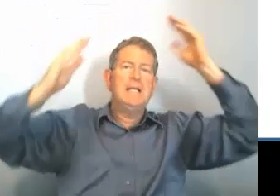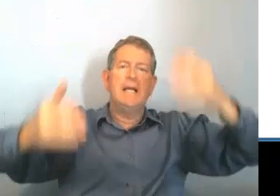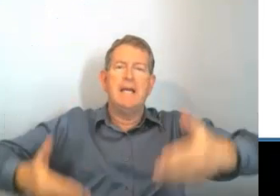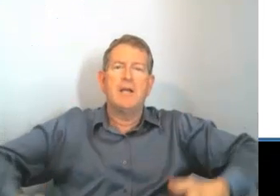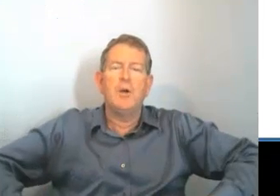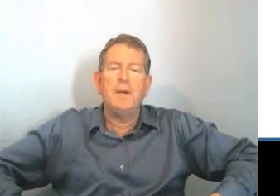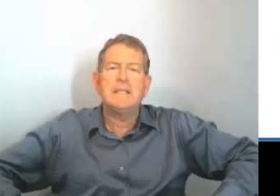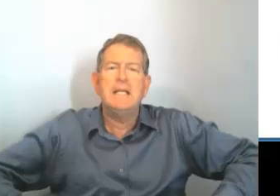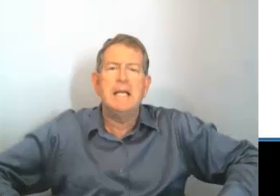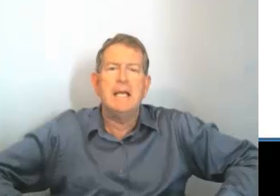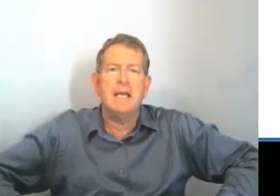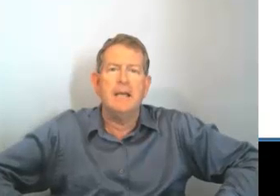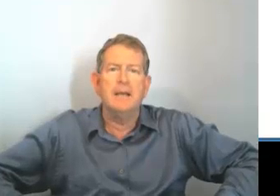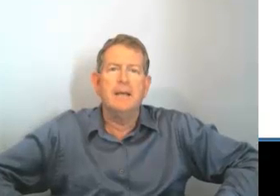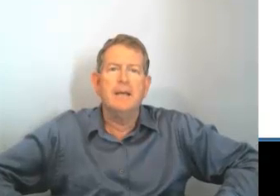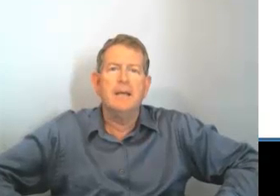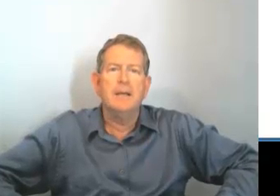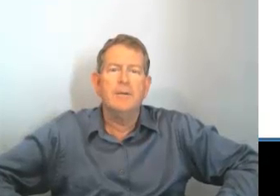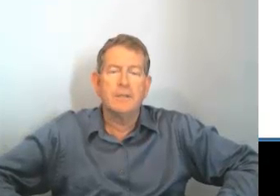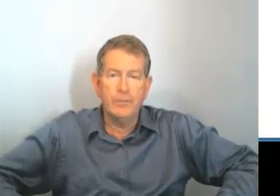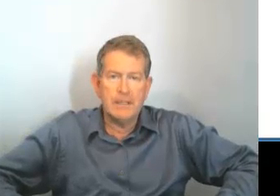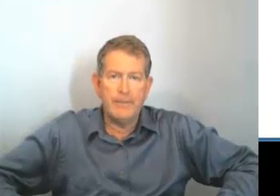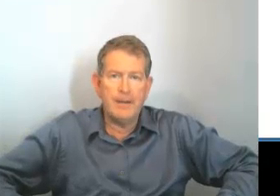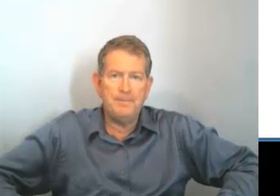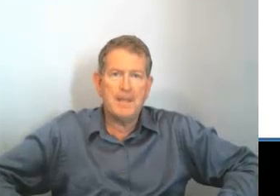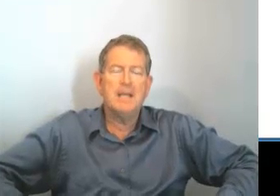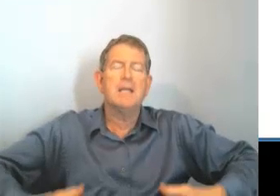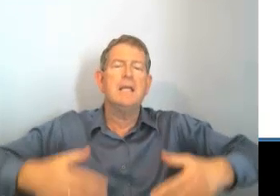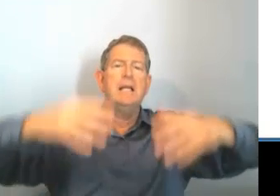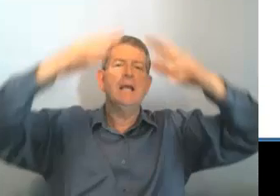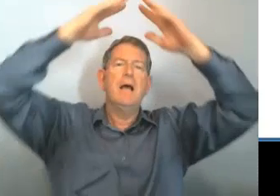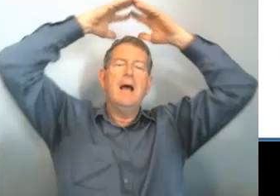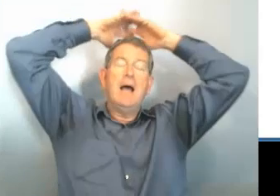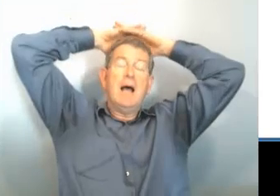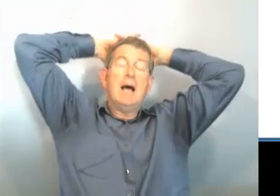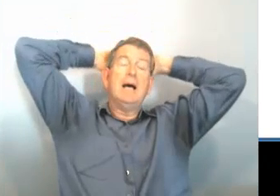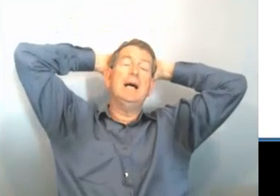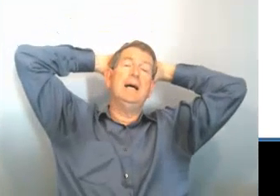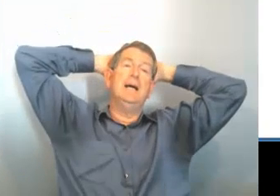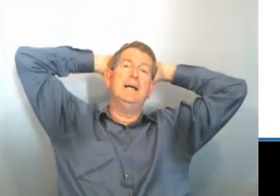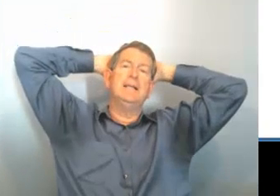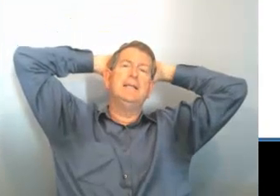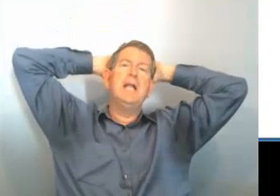comment est-ce qu'il est? Comment est-ce qu'il est? Est-ce que vous savez? Il est